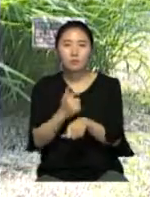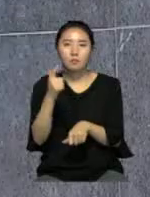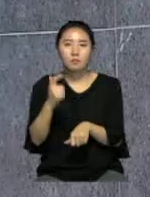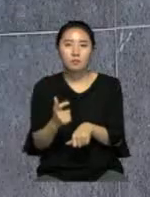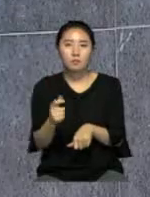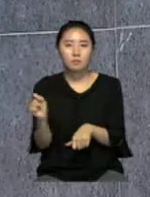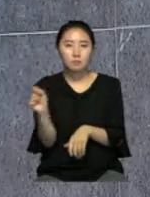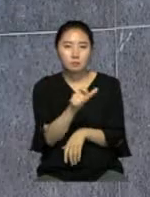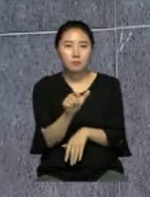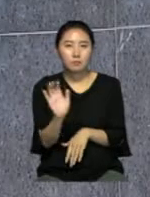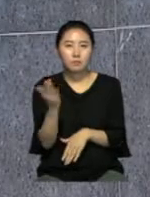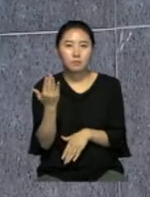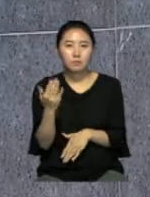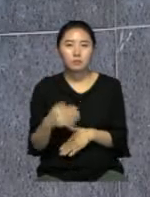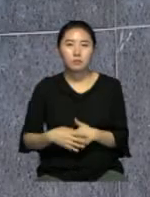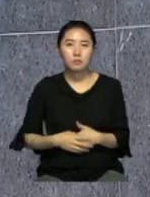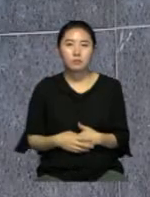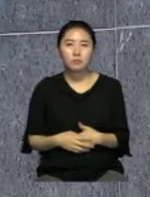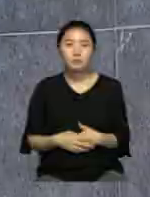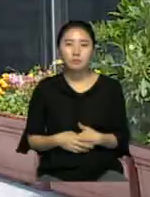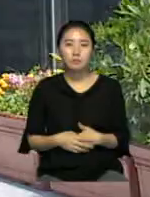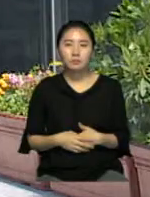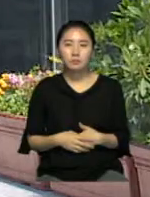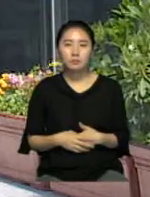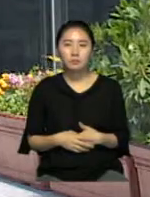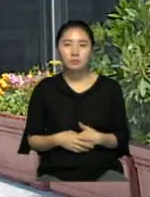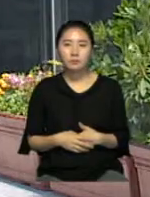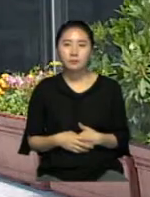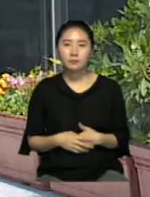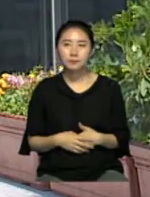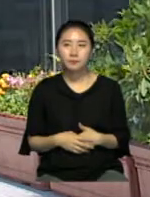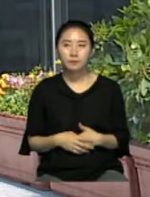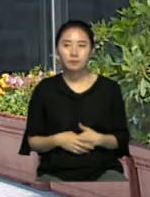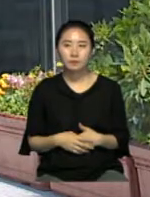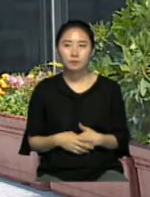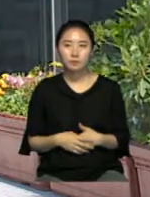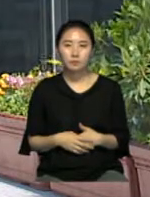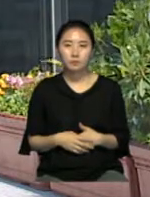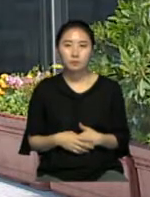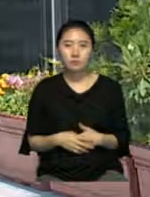더욱 가속화할 것으로 보입니다. 네, 알겠습니다. 김국희 기자 잘 들었습니다.